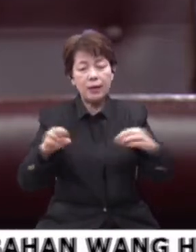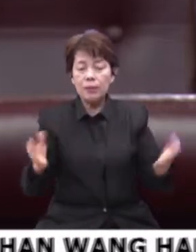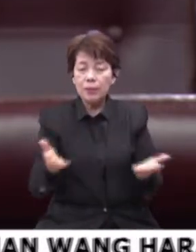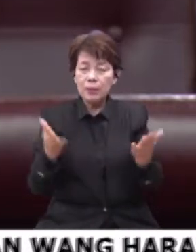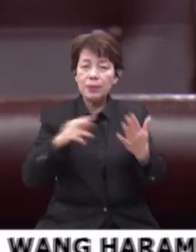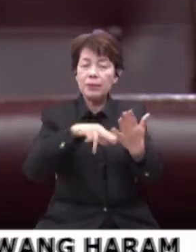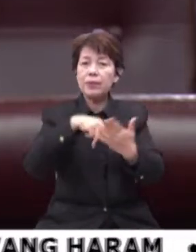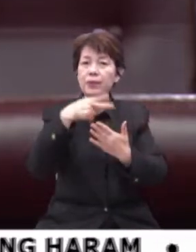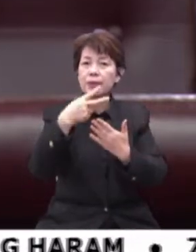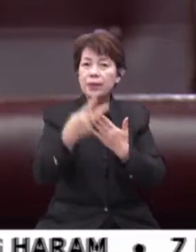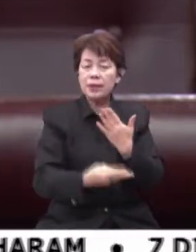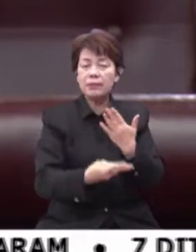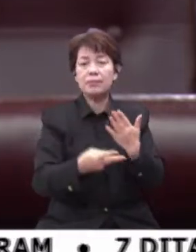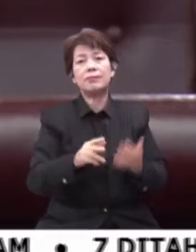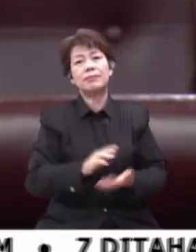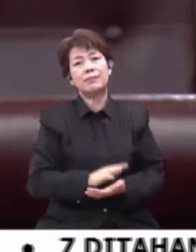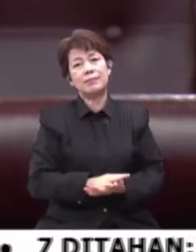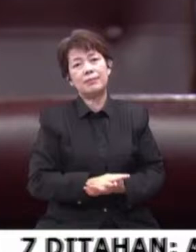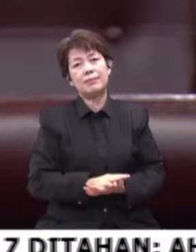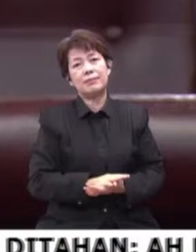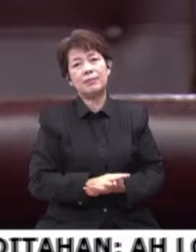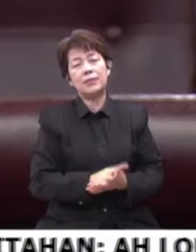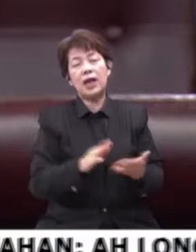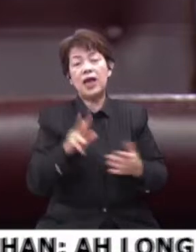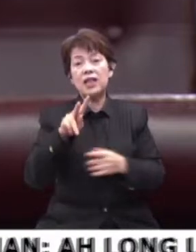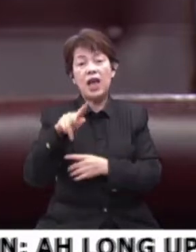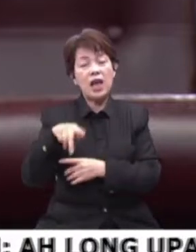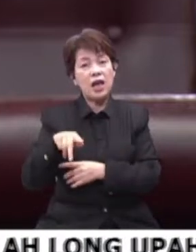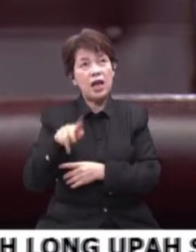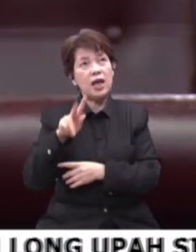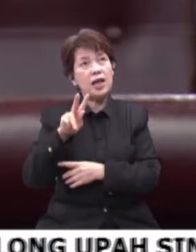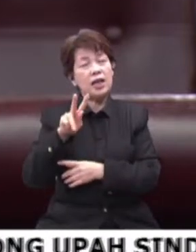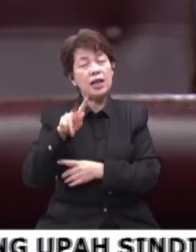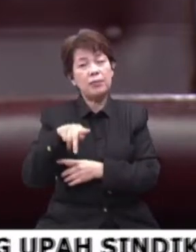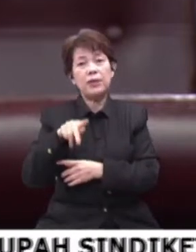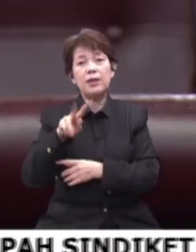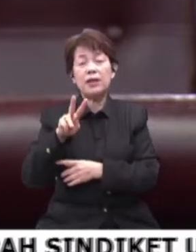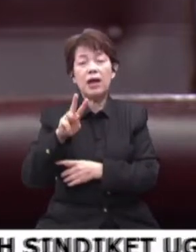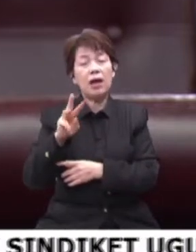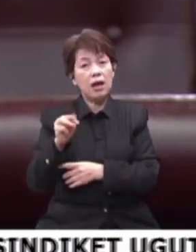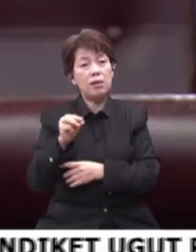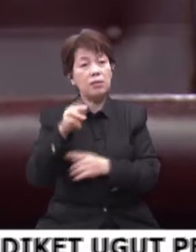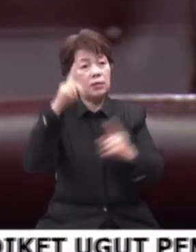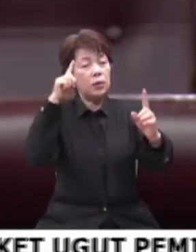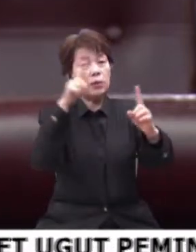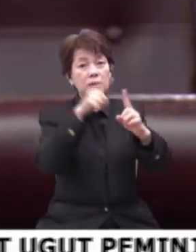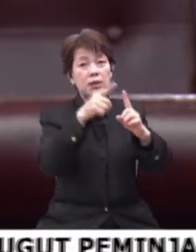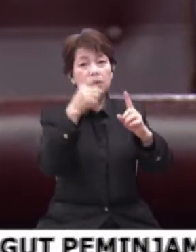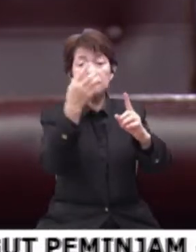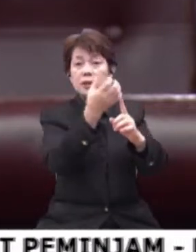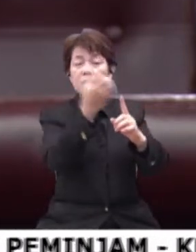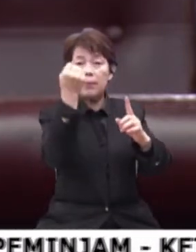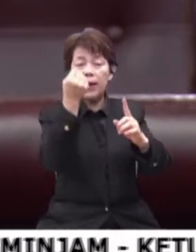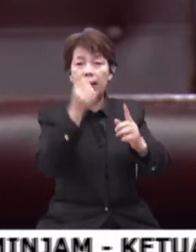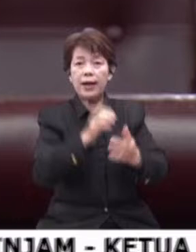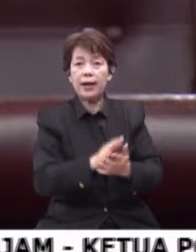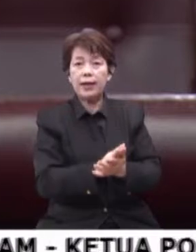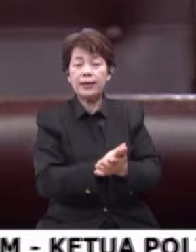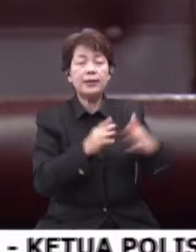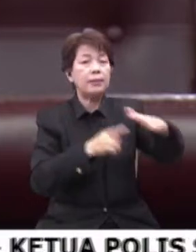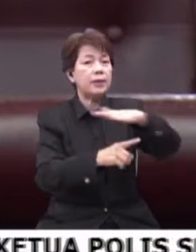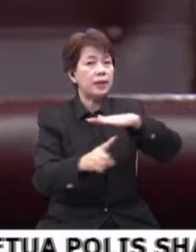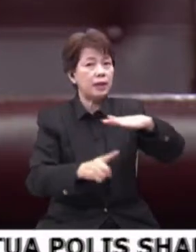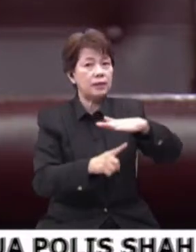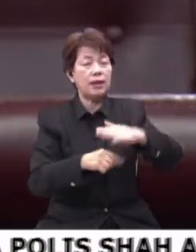telah diatur gerak oleh kepikm bagi mencapai objektif yang digariskan di bawah dasar